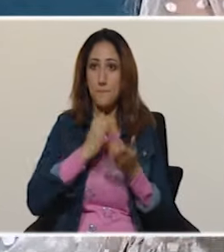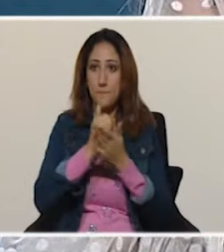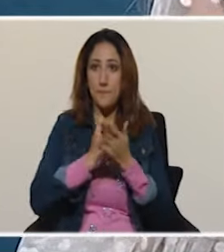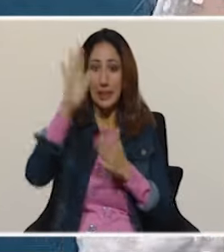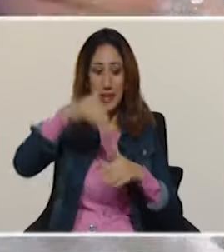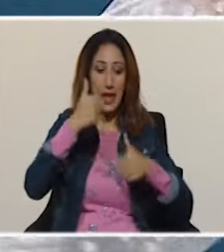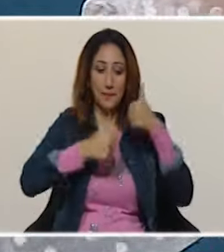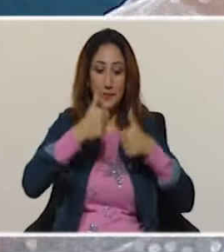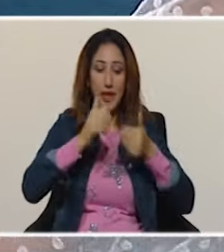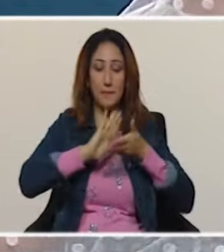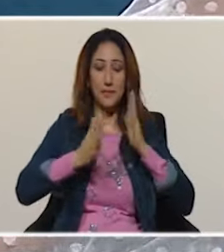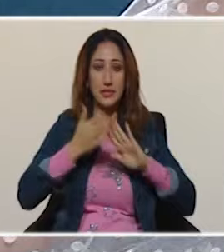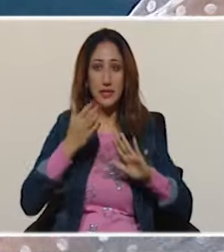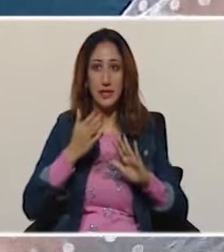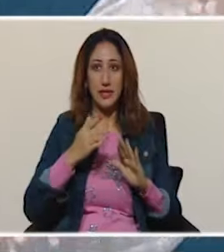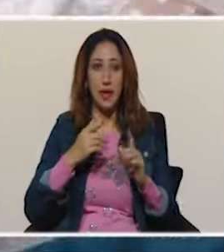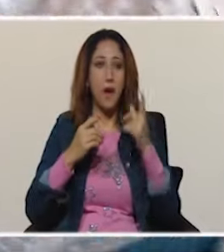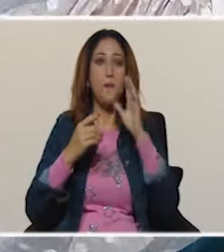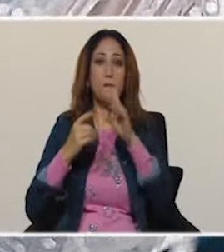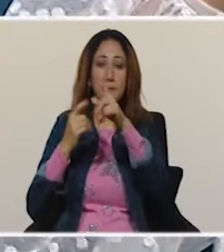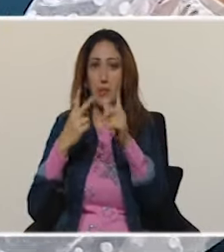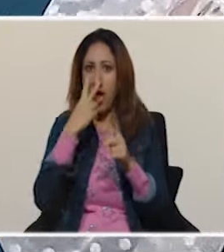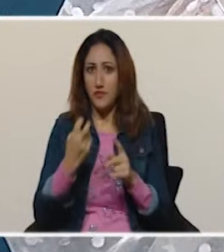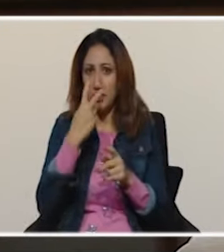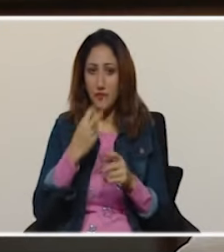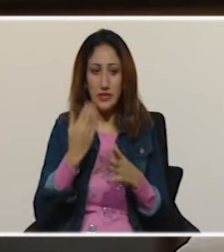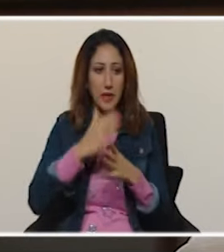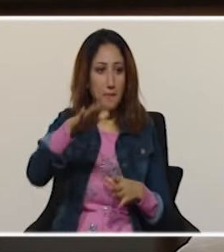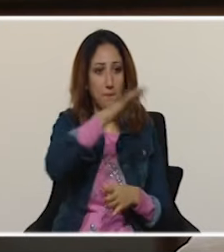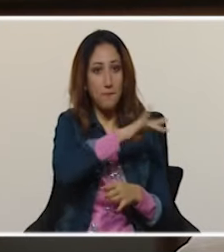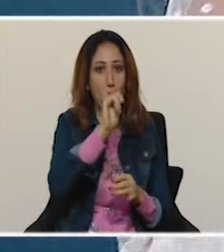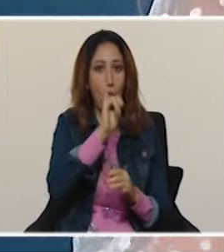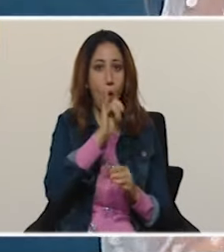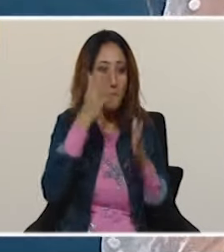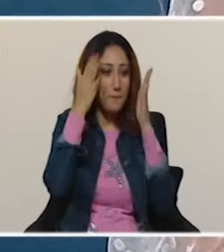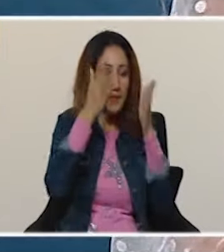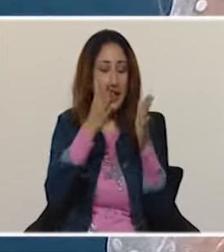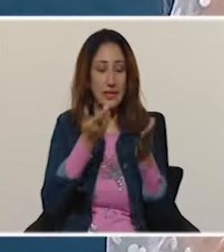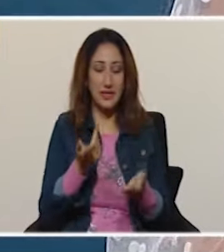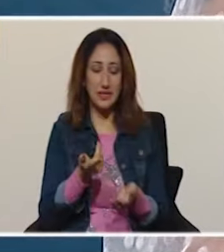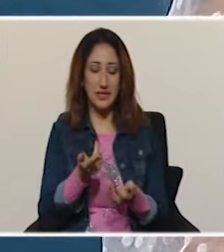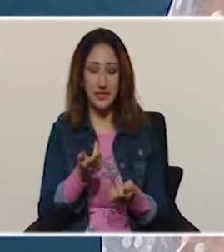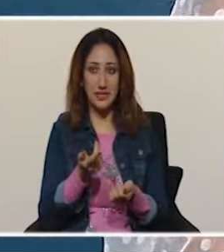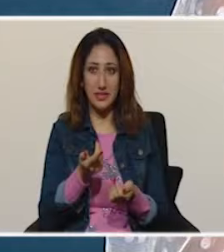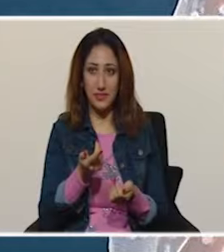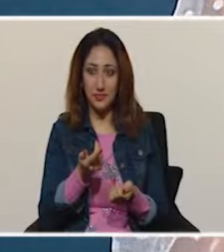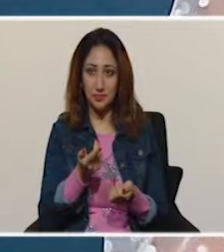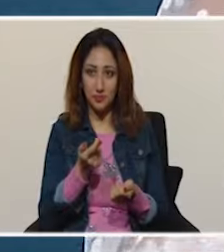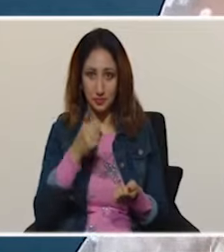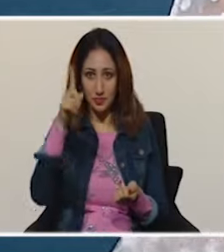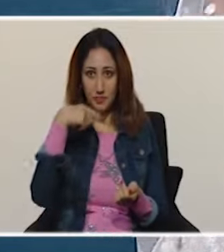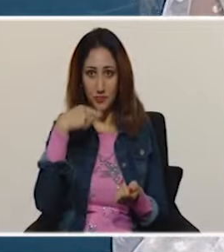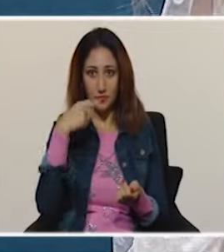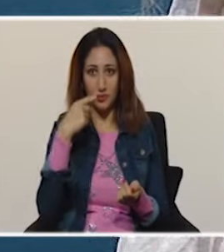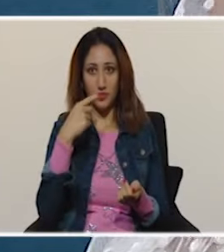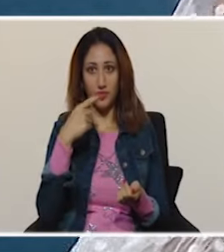امتحني بس خلي هولي يتعلموا فكنت دائما هيدي بالسكوند يعني لو انا عارفه انا طالعه ادبي وفيلوزوفي عارفه حاعمل فلسفه فهيدي